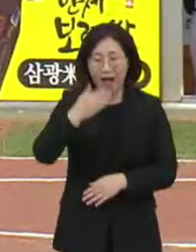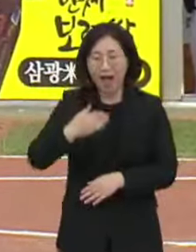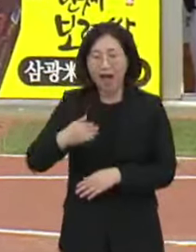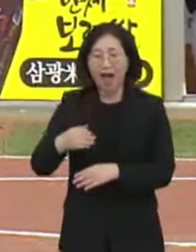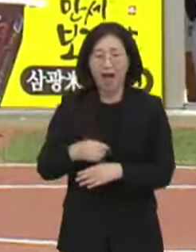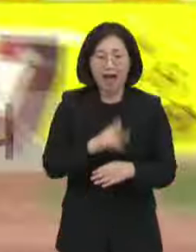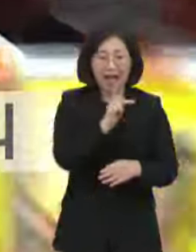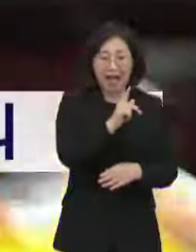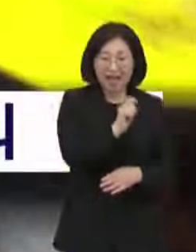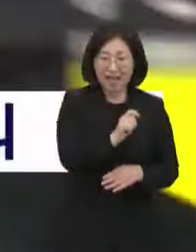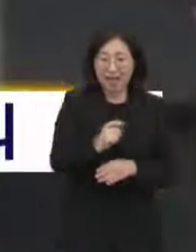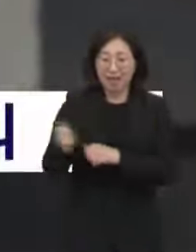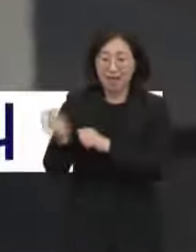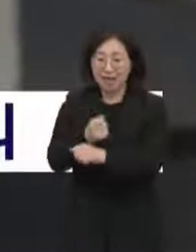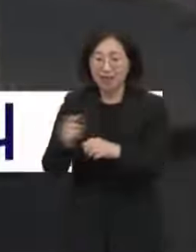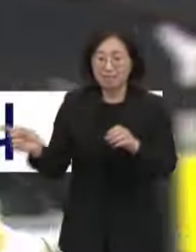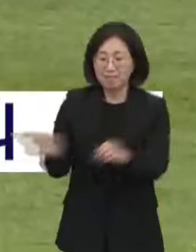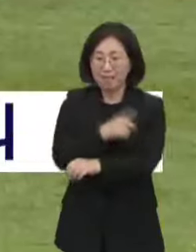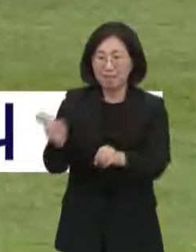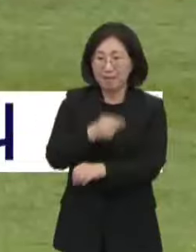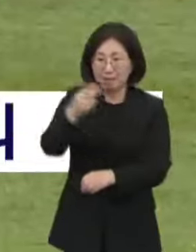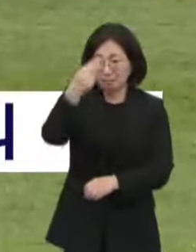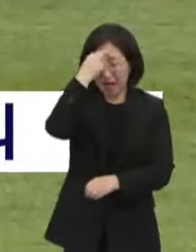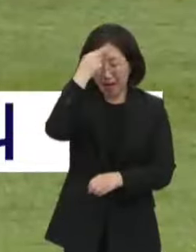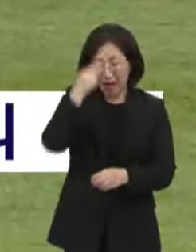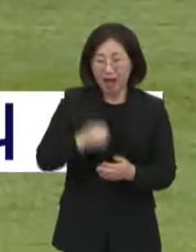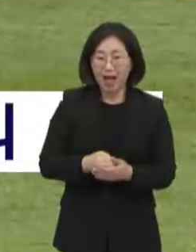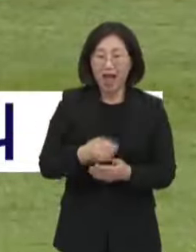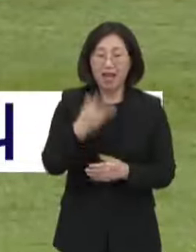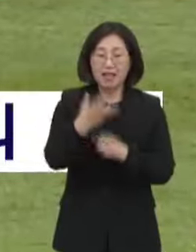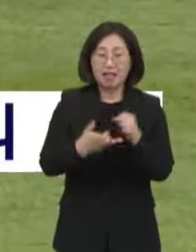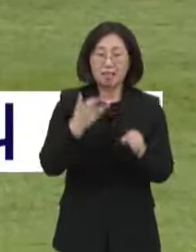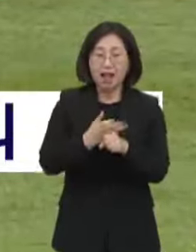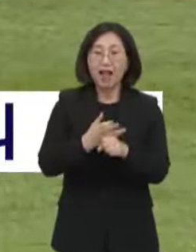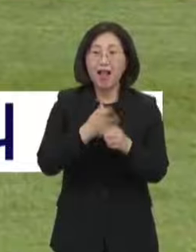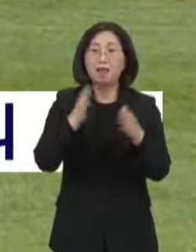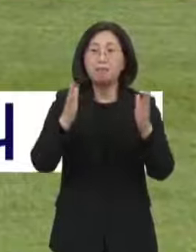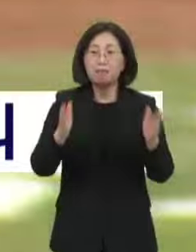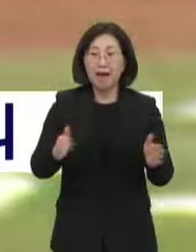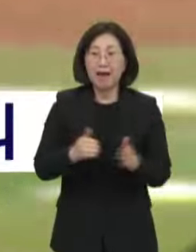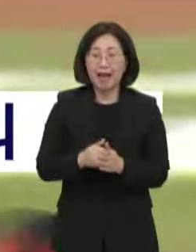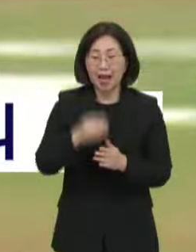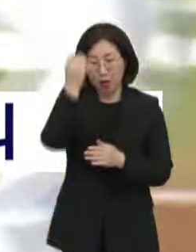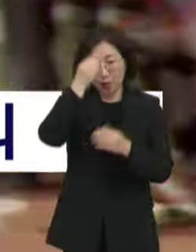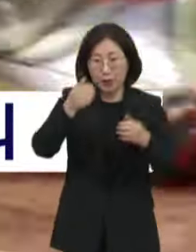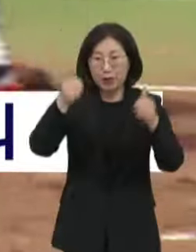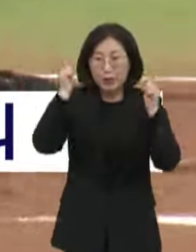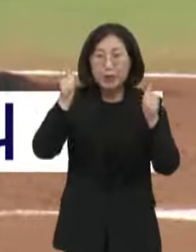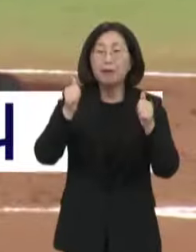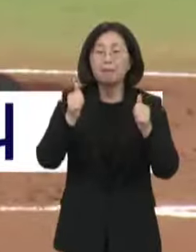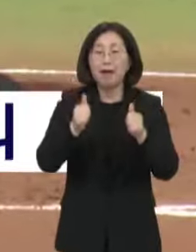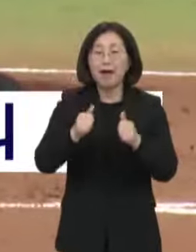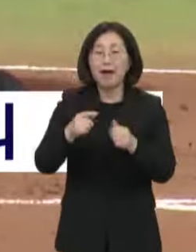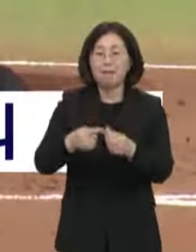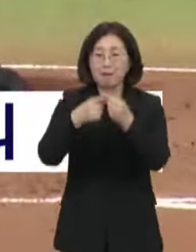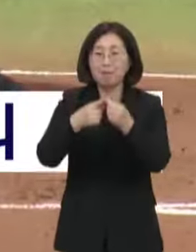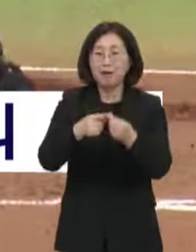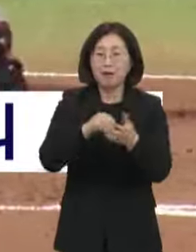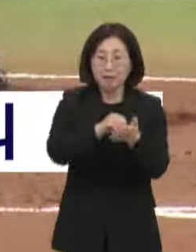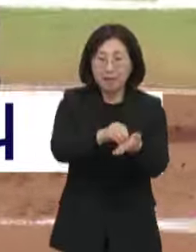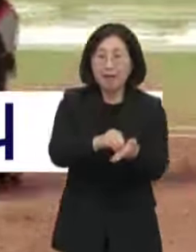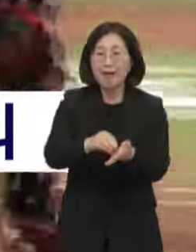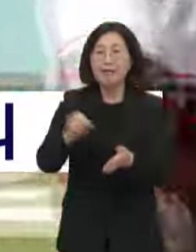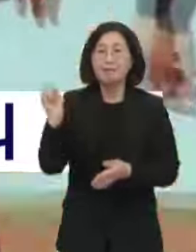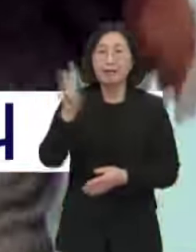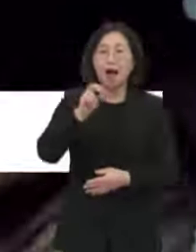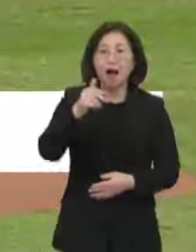배틀을 연신 헛돌립니다. 류현진 이후 18년 만에 고졸 데뷔전에서 승리를 따낸 리틀 몬스터 황준섭입니다. 리그